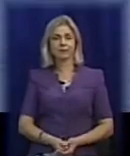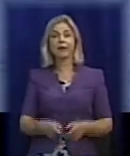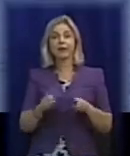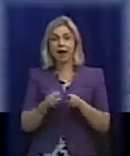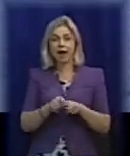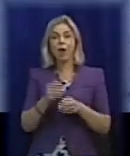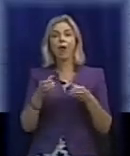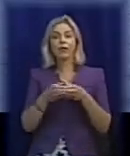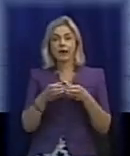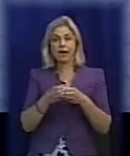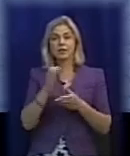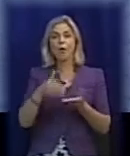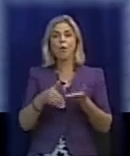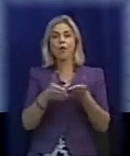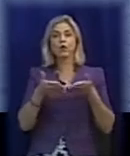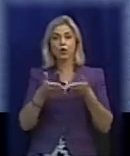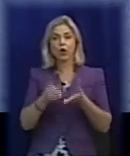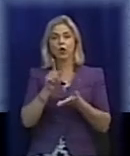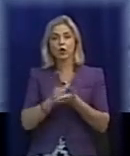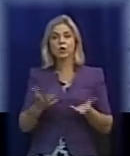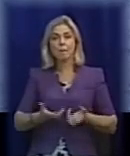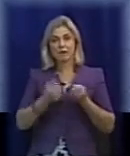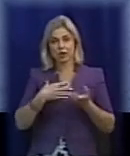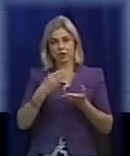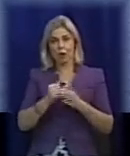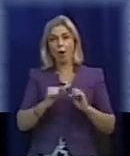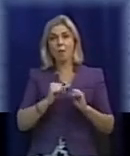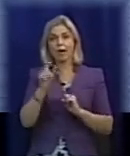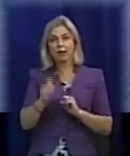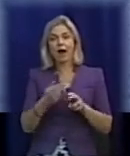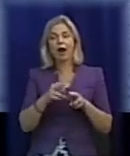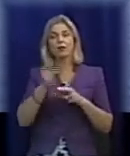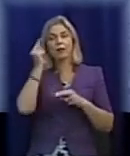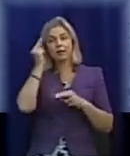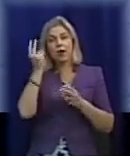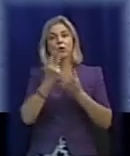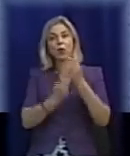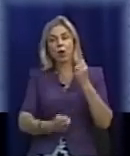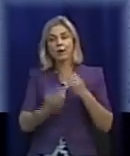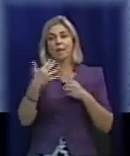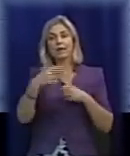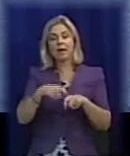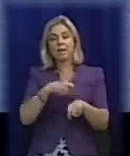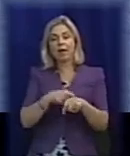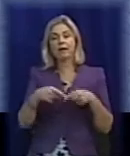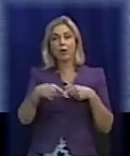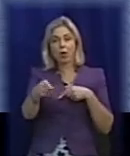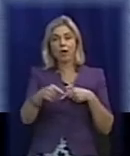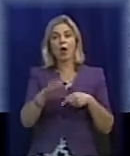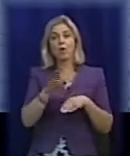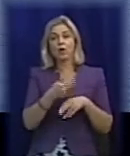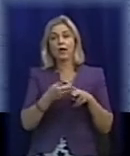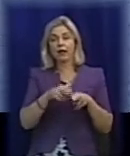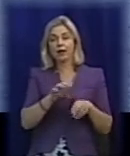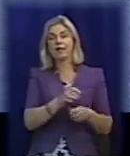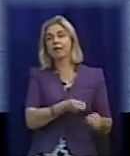Також відділення за допомогою човна мали врятувати свого командира, який умовно тоне в 50 метрах від берегу, після чого